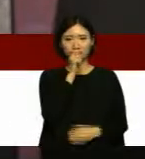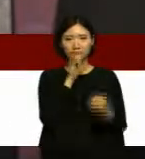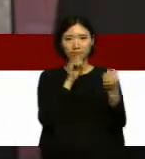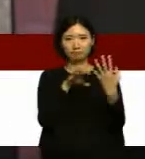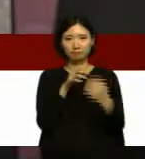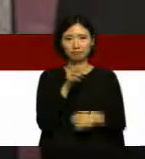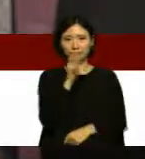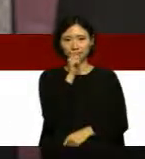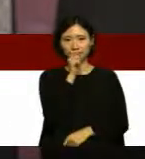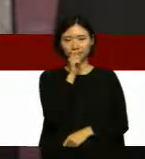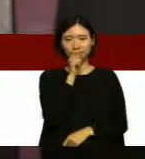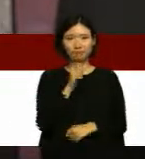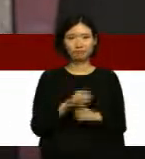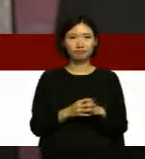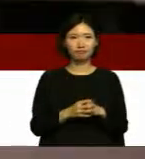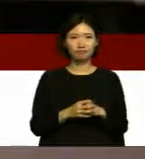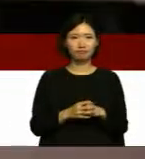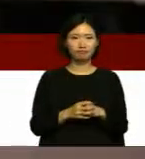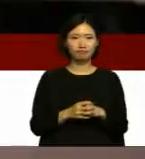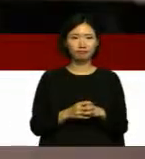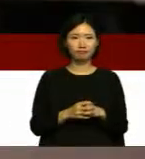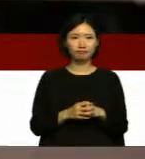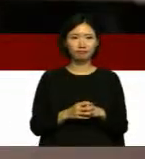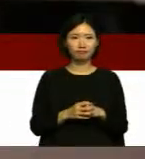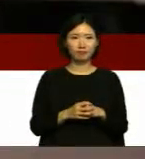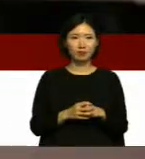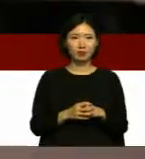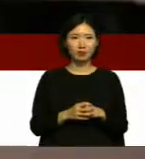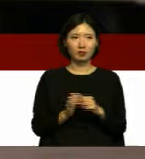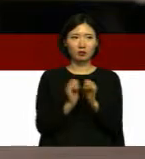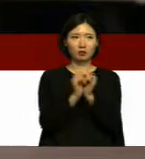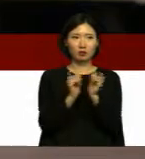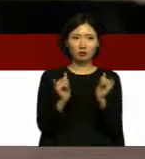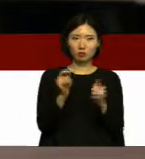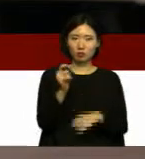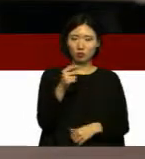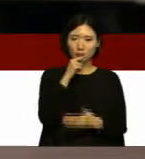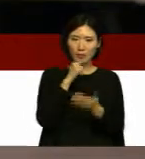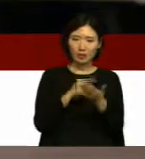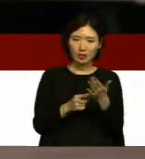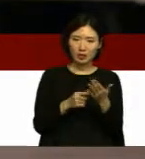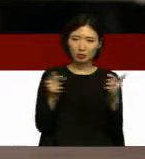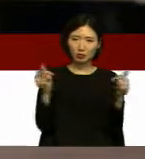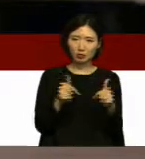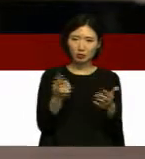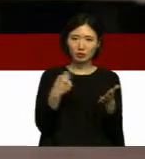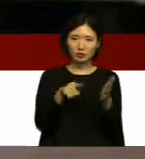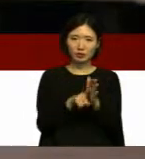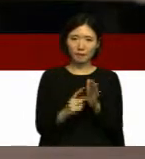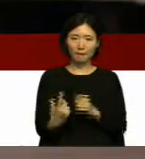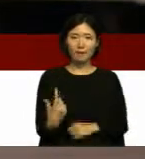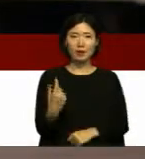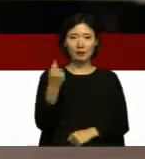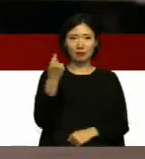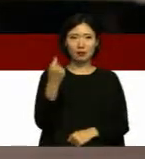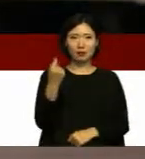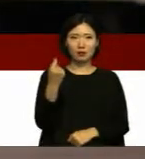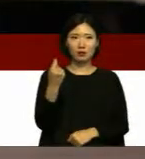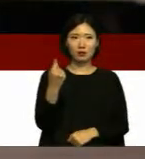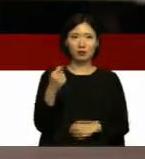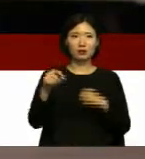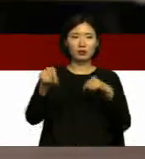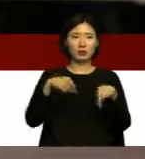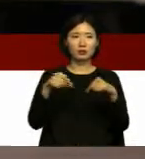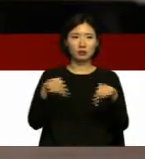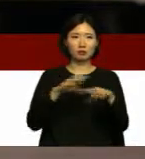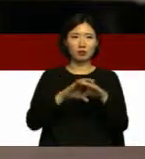의견을 제시해주셨고 주민들이 조금이라도 피해를 덜 볼 수 있도록 하루속히 조속히 이런